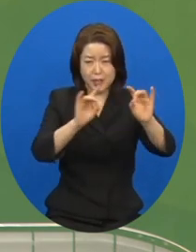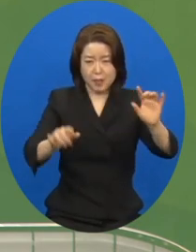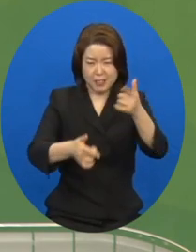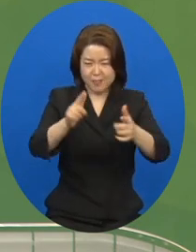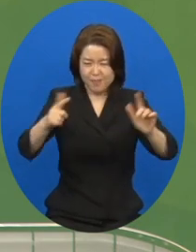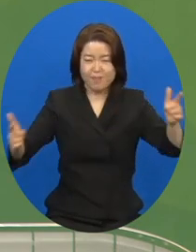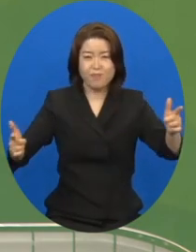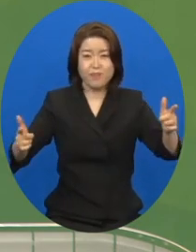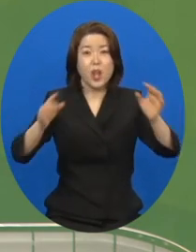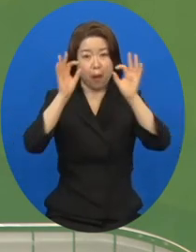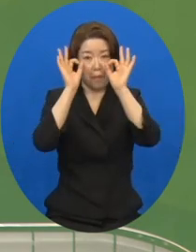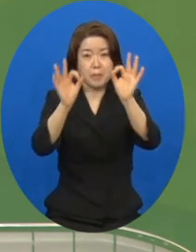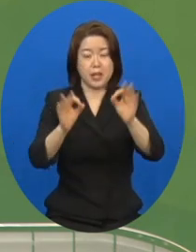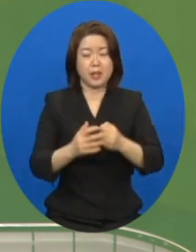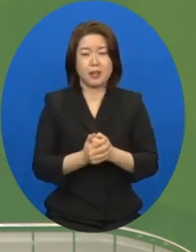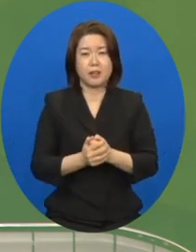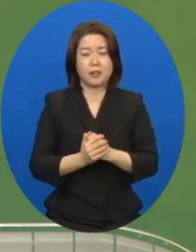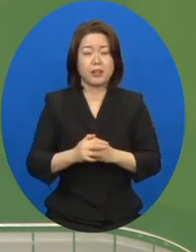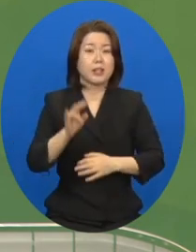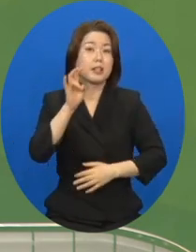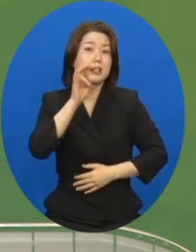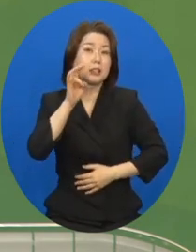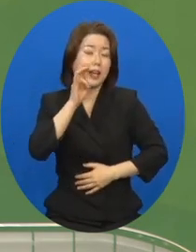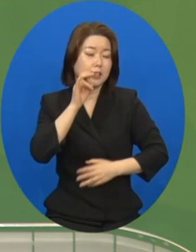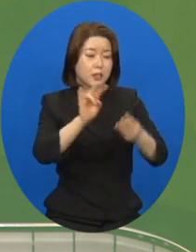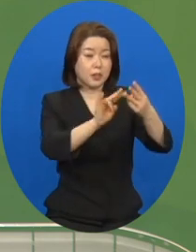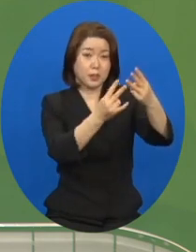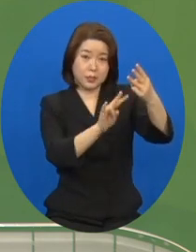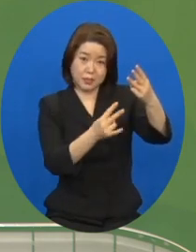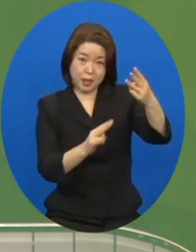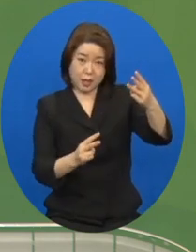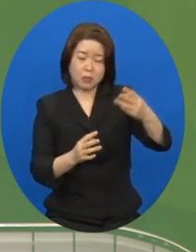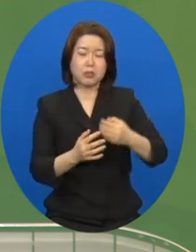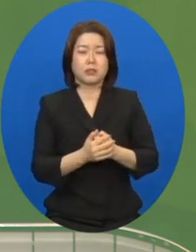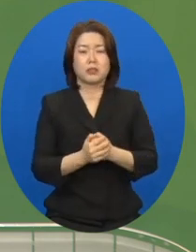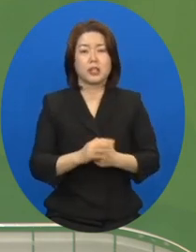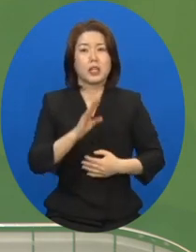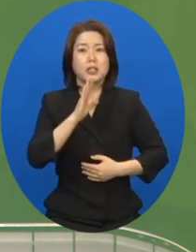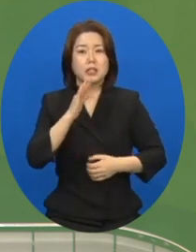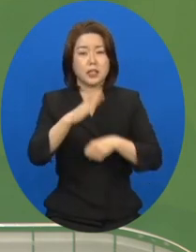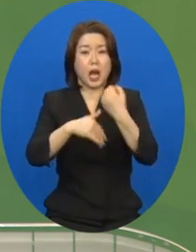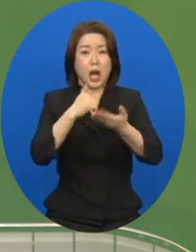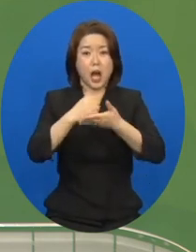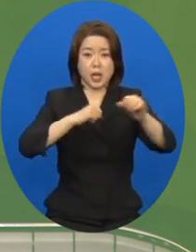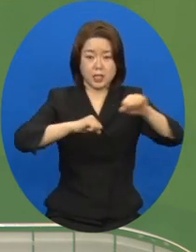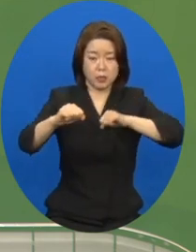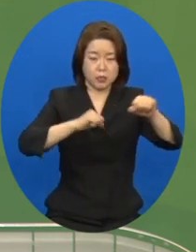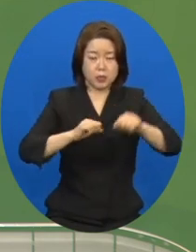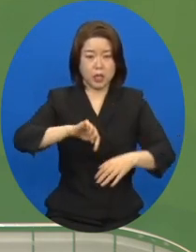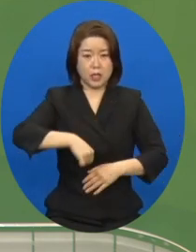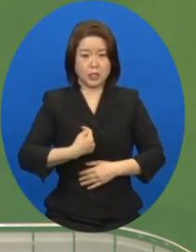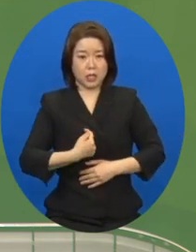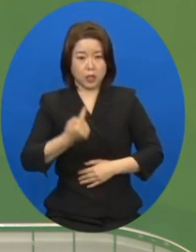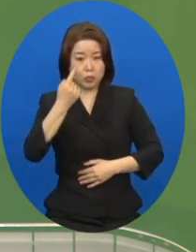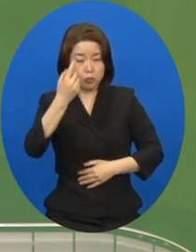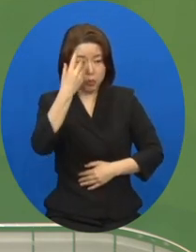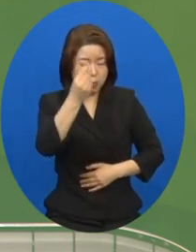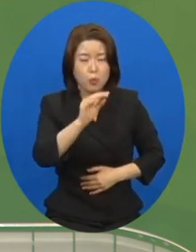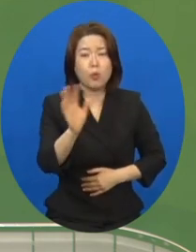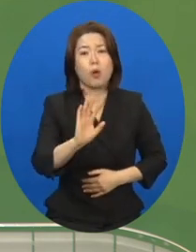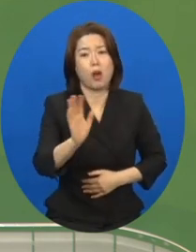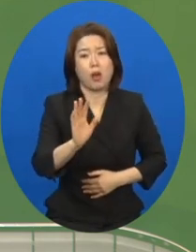봅니다. 이 창녀 라합은 실제로 하나님의 역사를 자기 눈으로 본 게